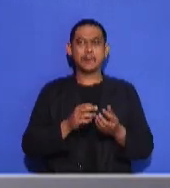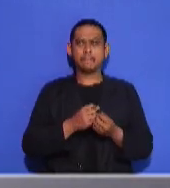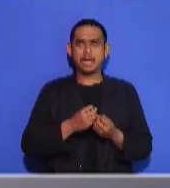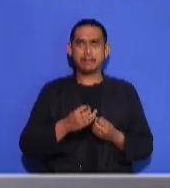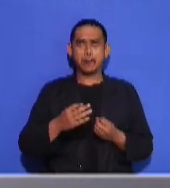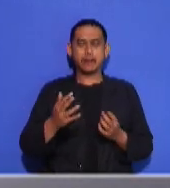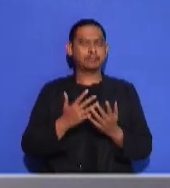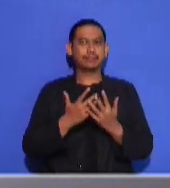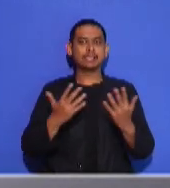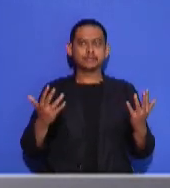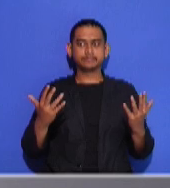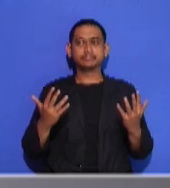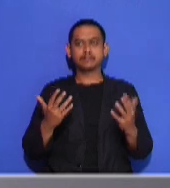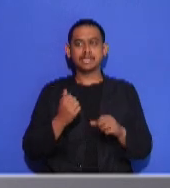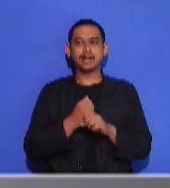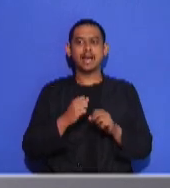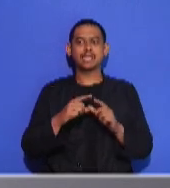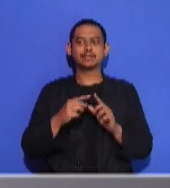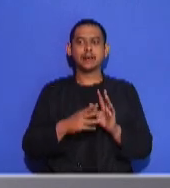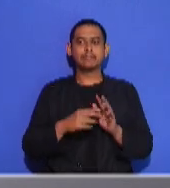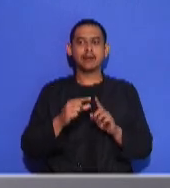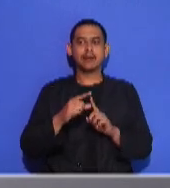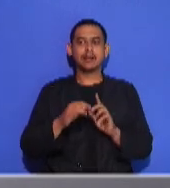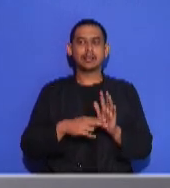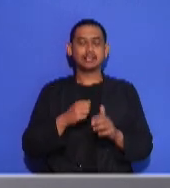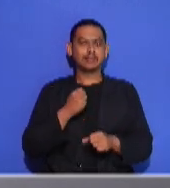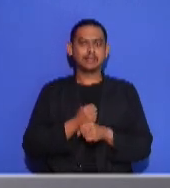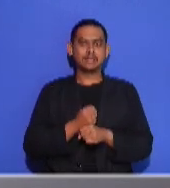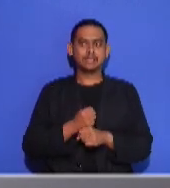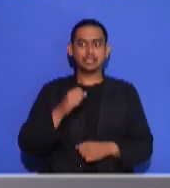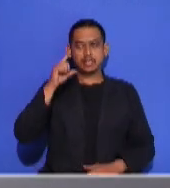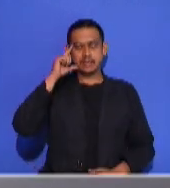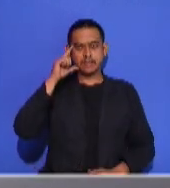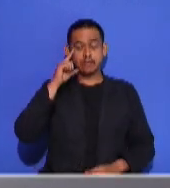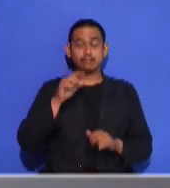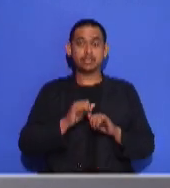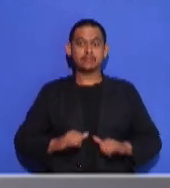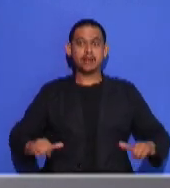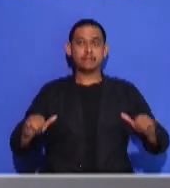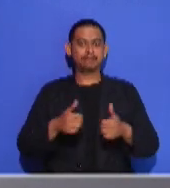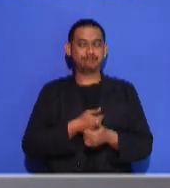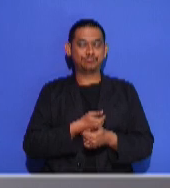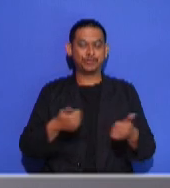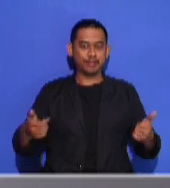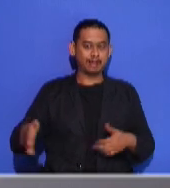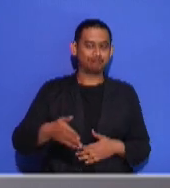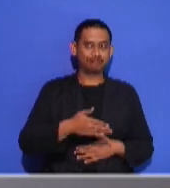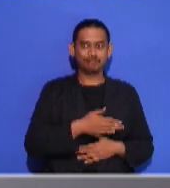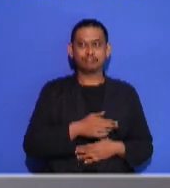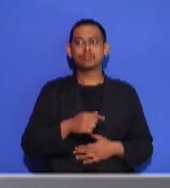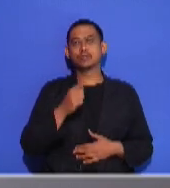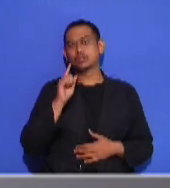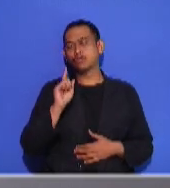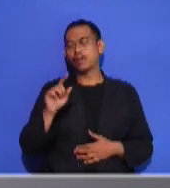muspika kapanewon Gamping Kabupaten Sleman Daerah Istimewa Yogyakarta gotongroyong membersihkan lingkungan aneka jenis sampah itu